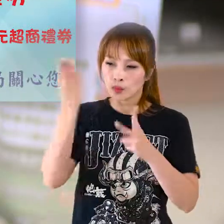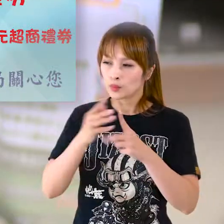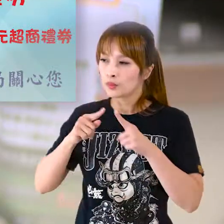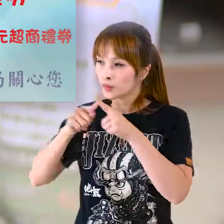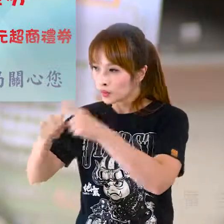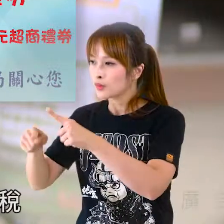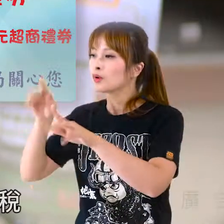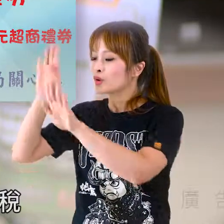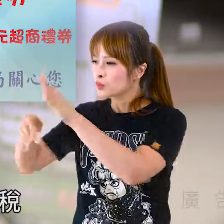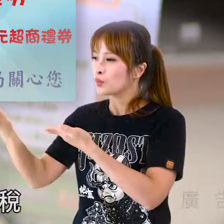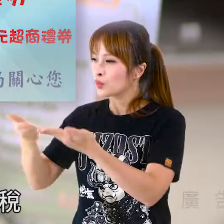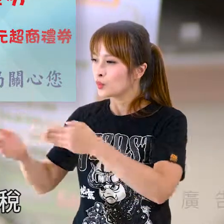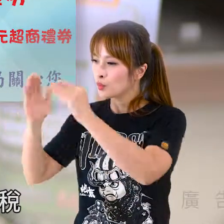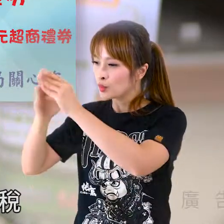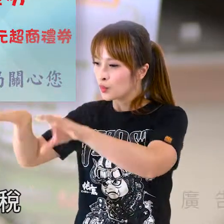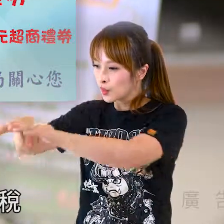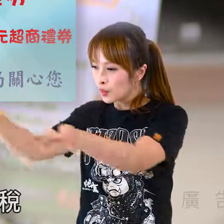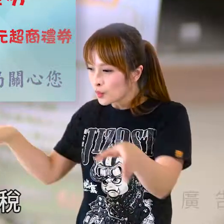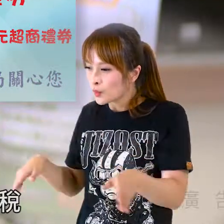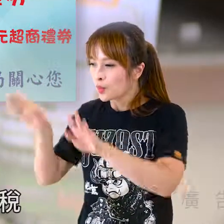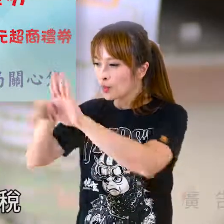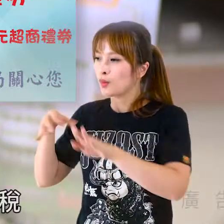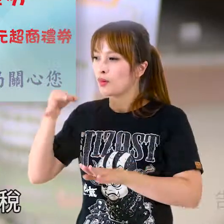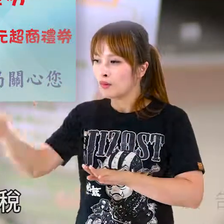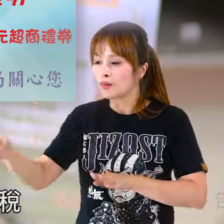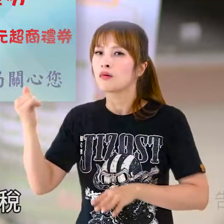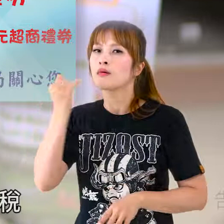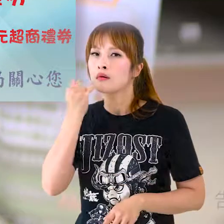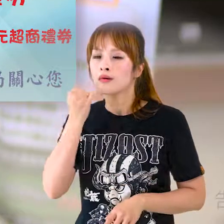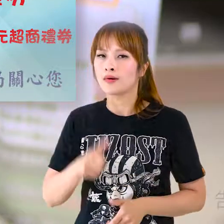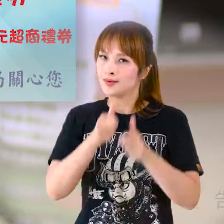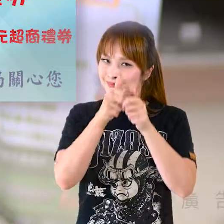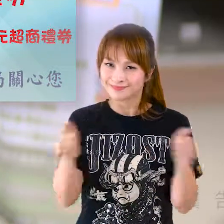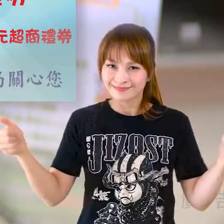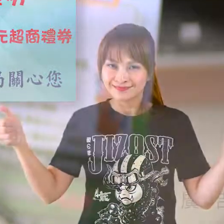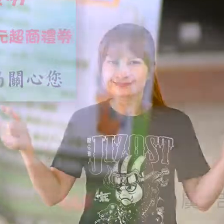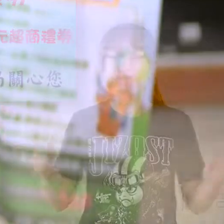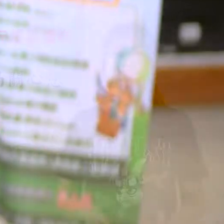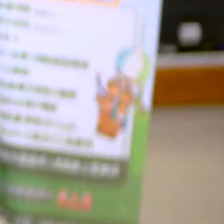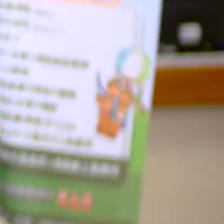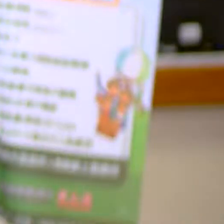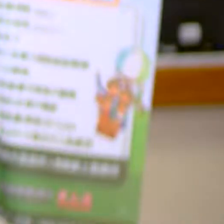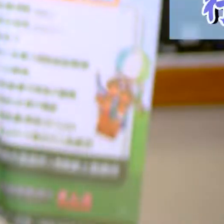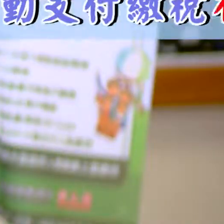上我们的官网了解，或到我们税务局柜台这边来缴税。谢谢您。